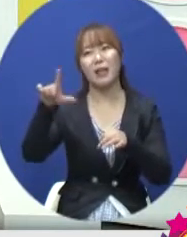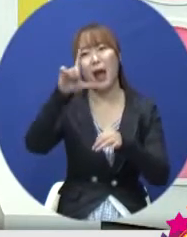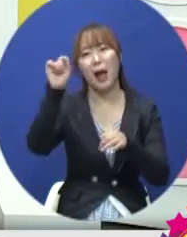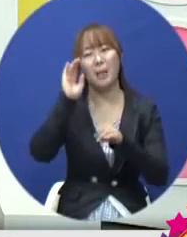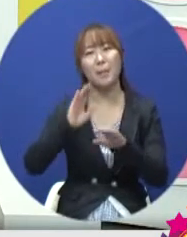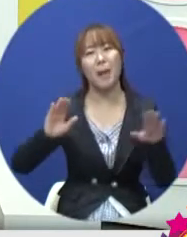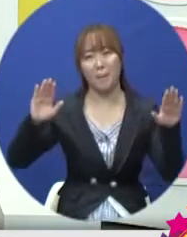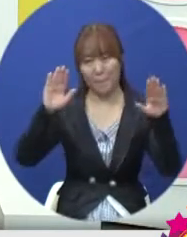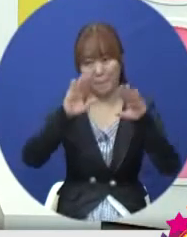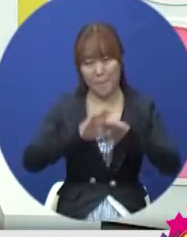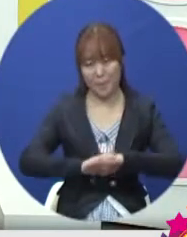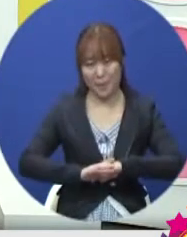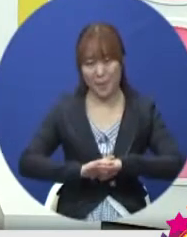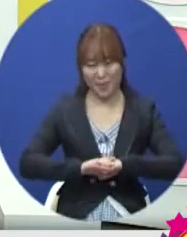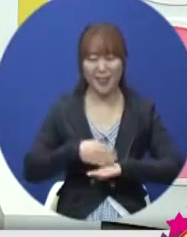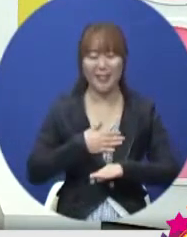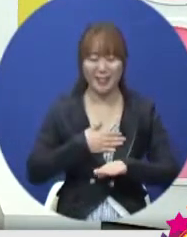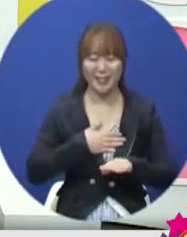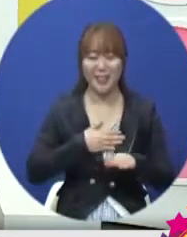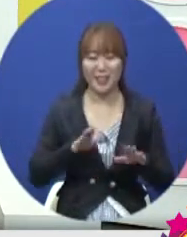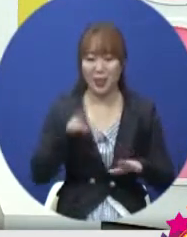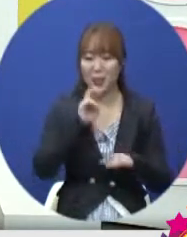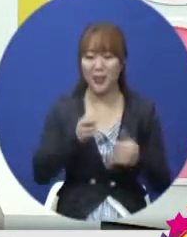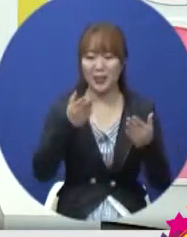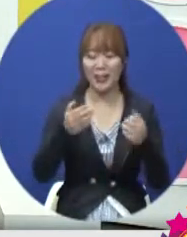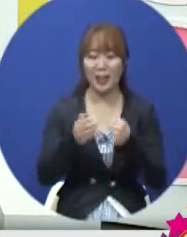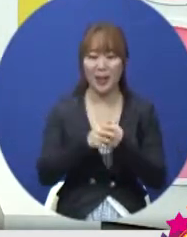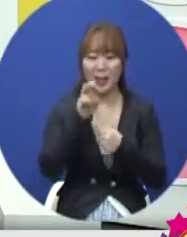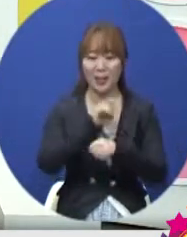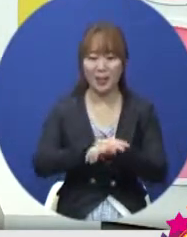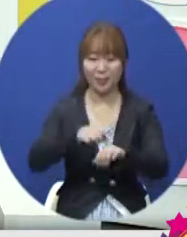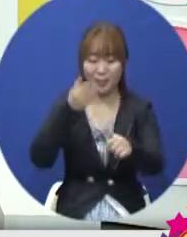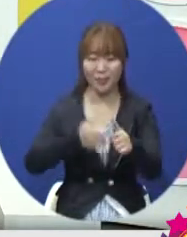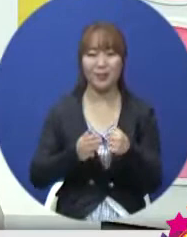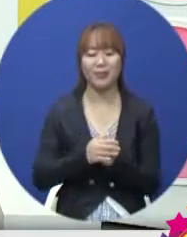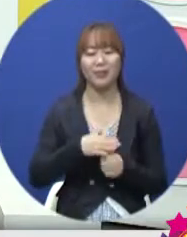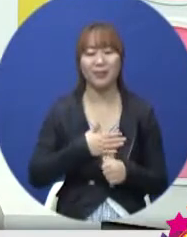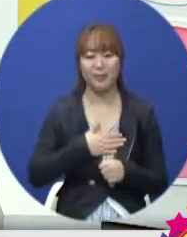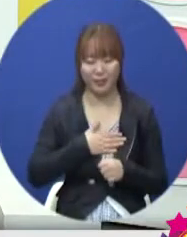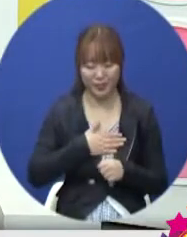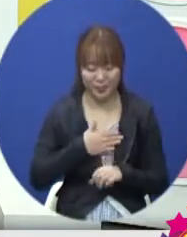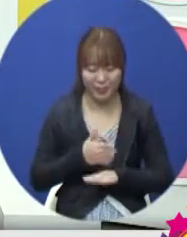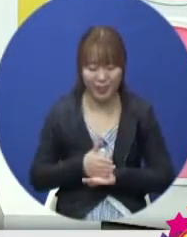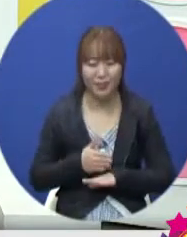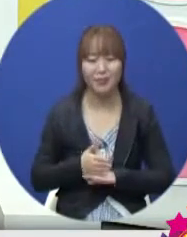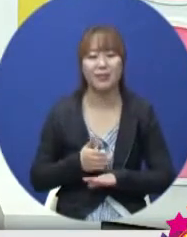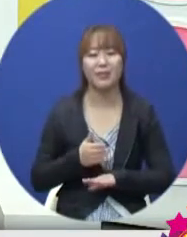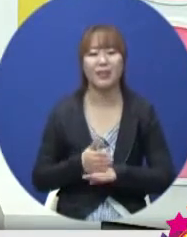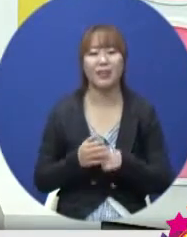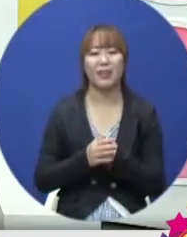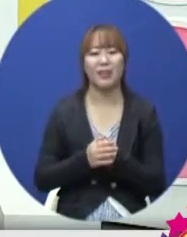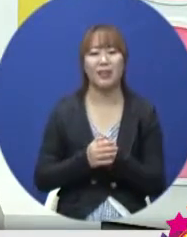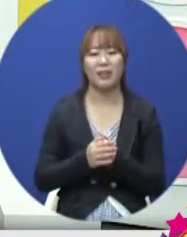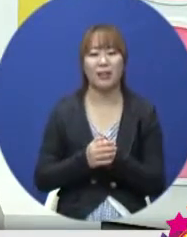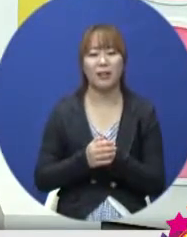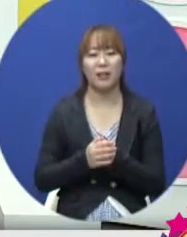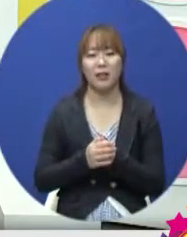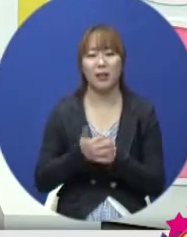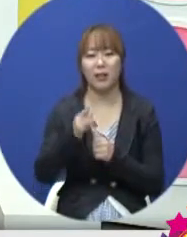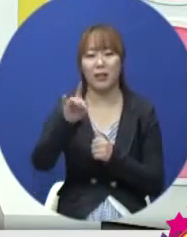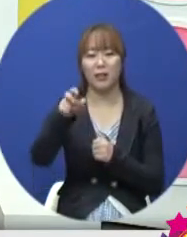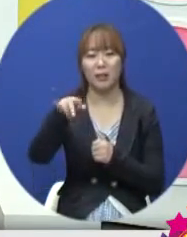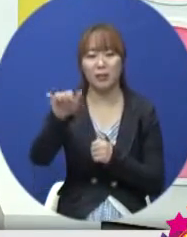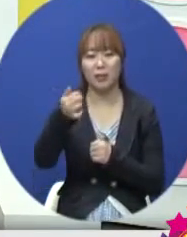목포의 달밤. 알겠습니다. 네. 알겠습니다. 아버님 그 음악 드릴 테니까 노래 잘해 주세요. 예, 고맙습니다. 알겠습니다. 네, 음악 드리겠습니다. 박진관